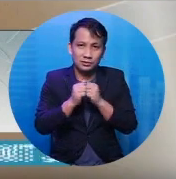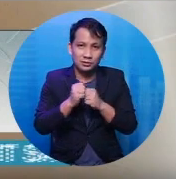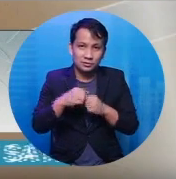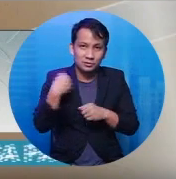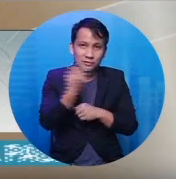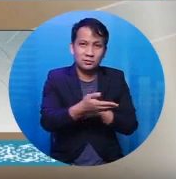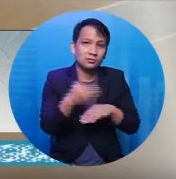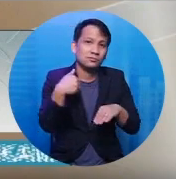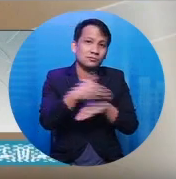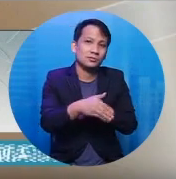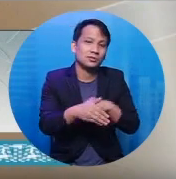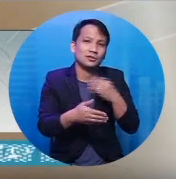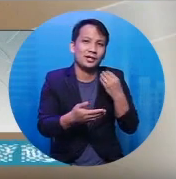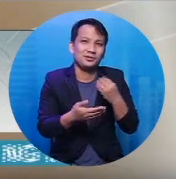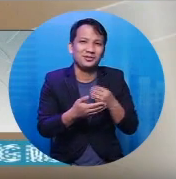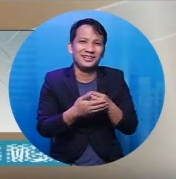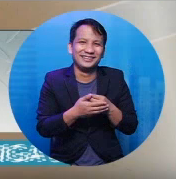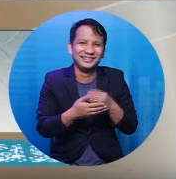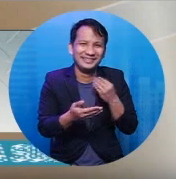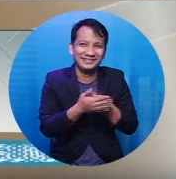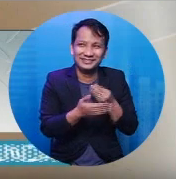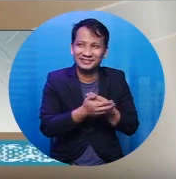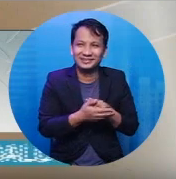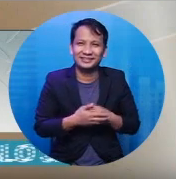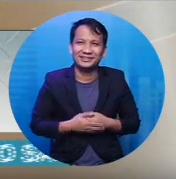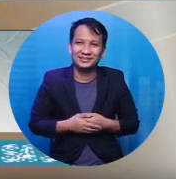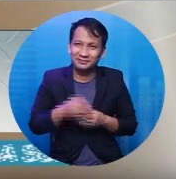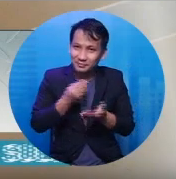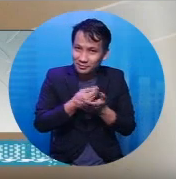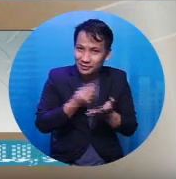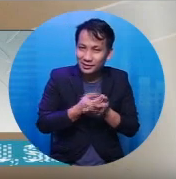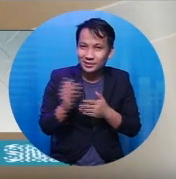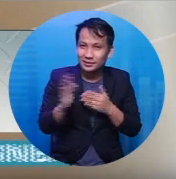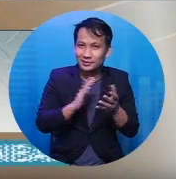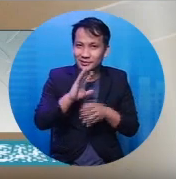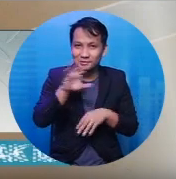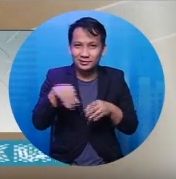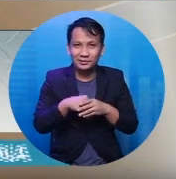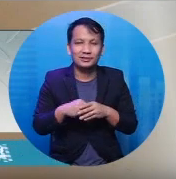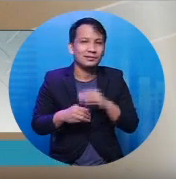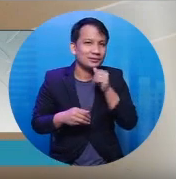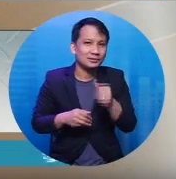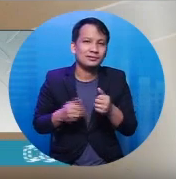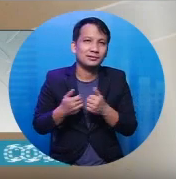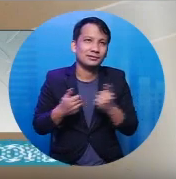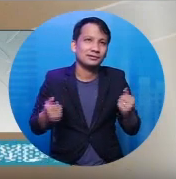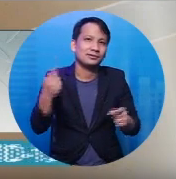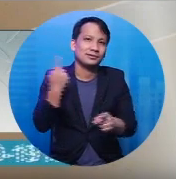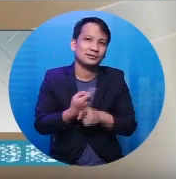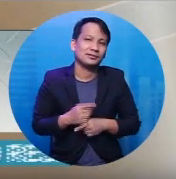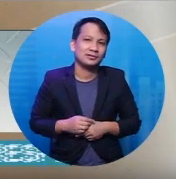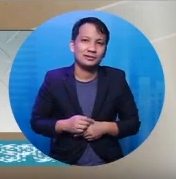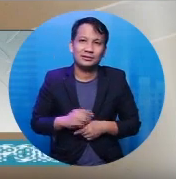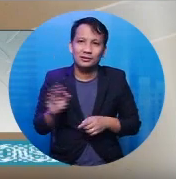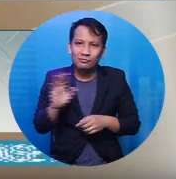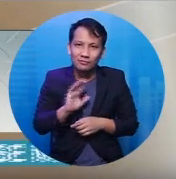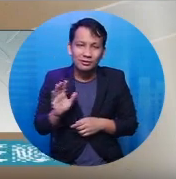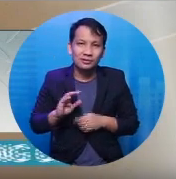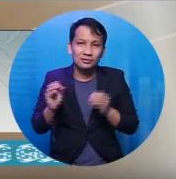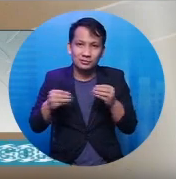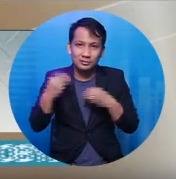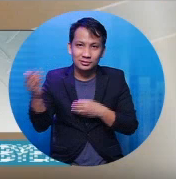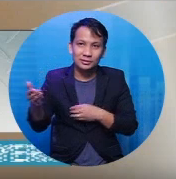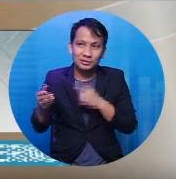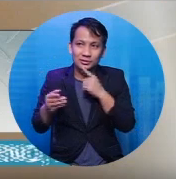magbibigay ng pera. Very good. Not involved the money. Very good. Involved money. I'll give